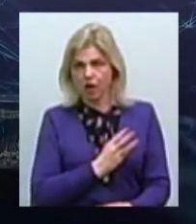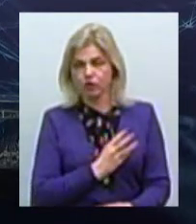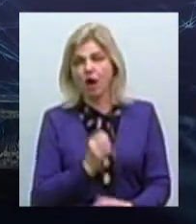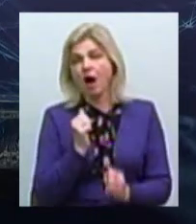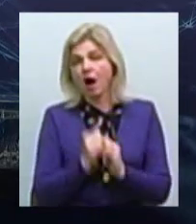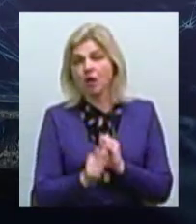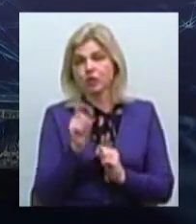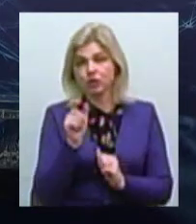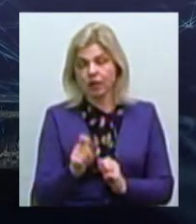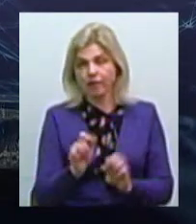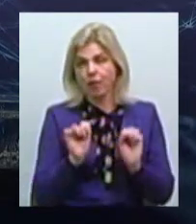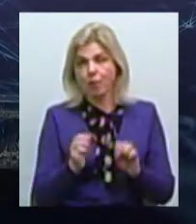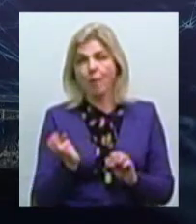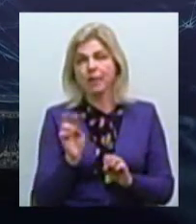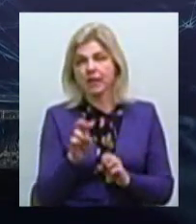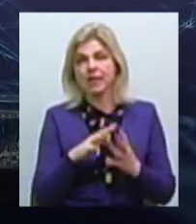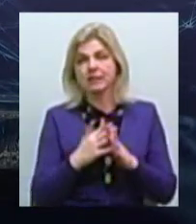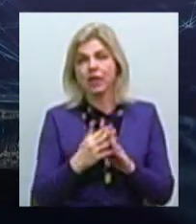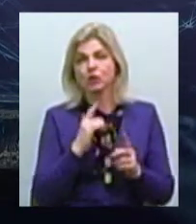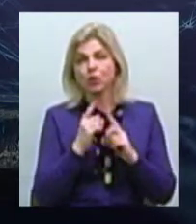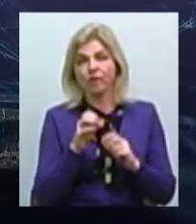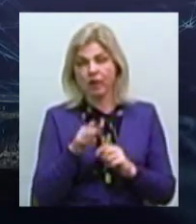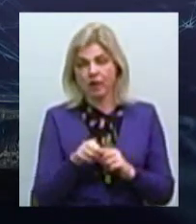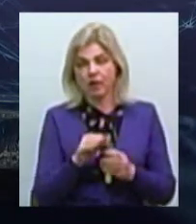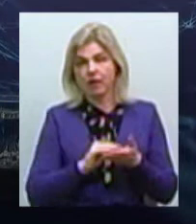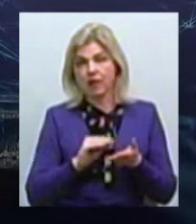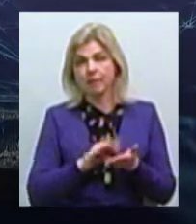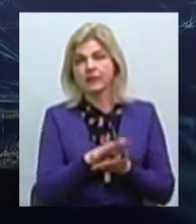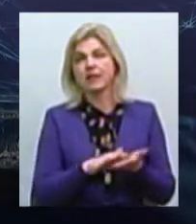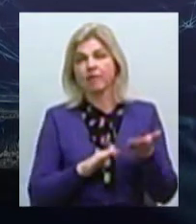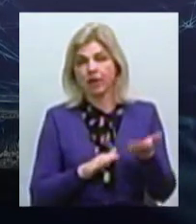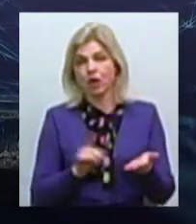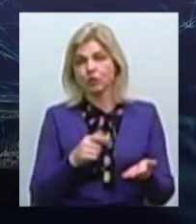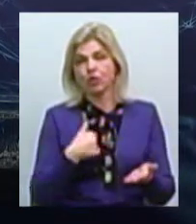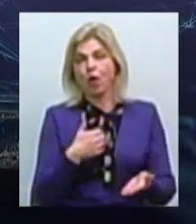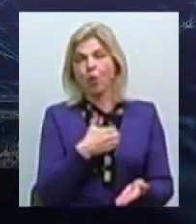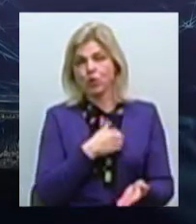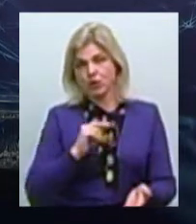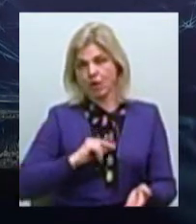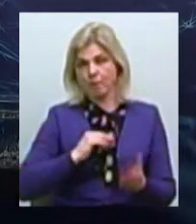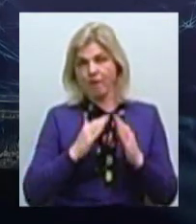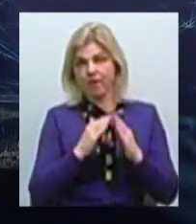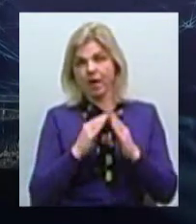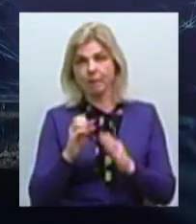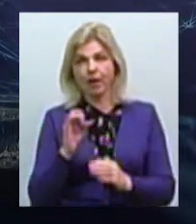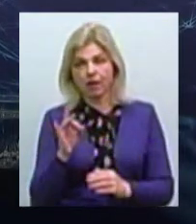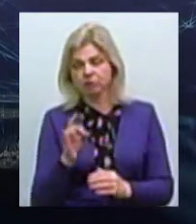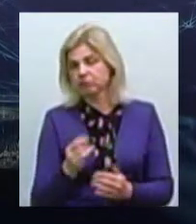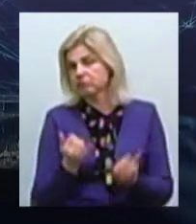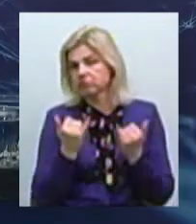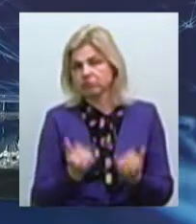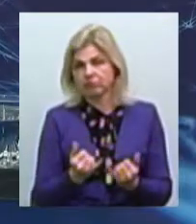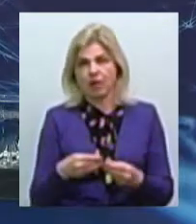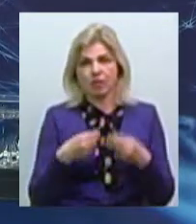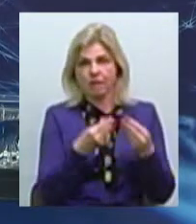человек новый мог прийти в сельсовет написать заявление что я хочу работать фермером ему сходу давали 40